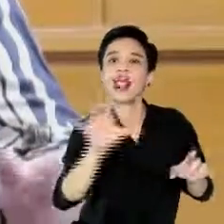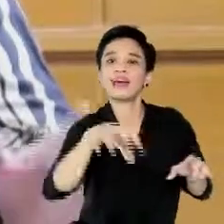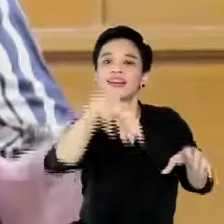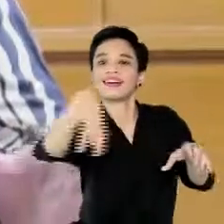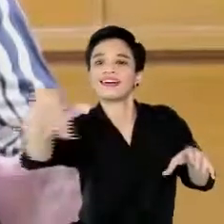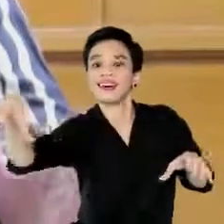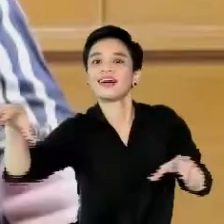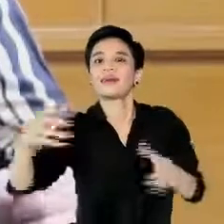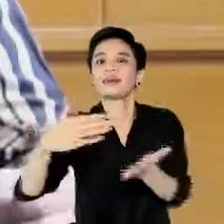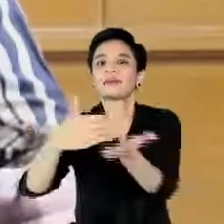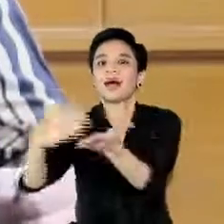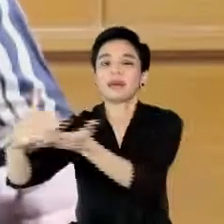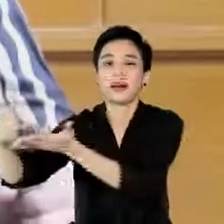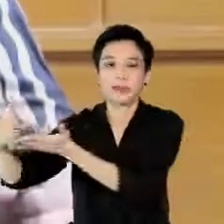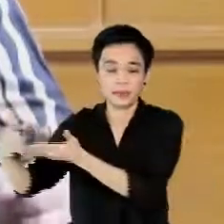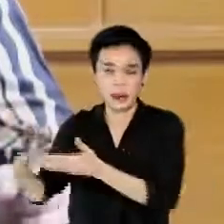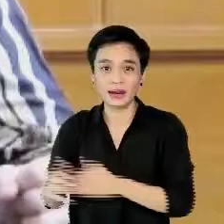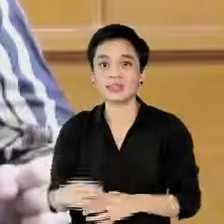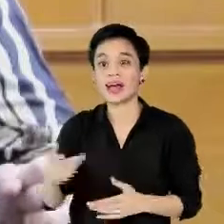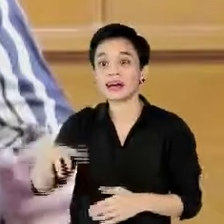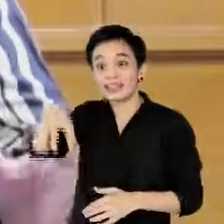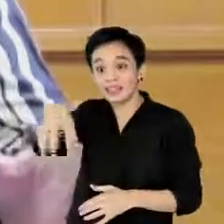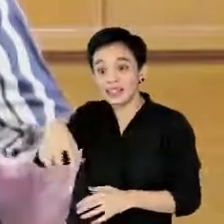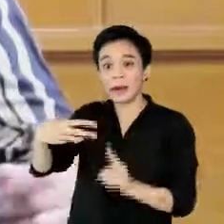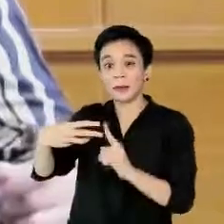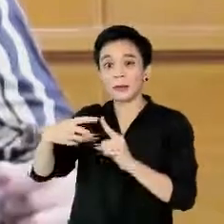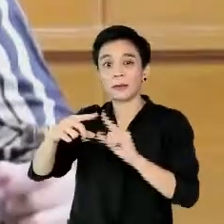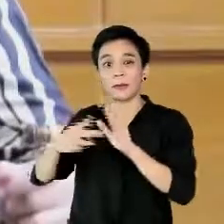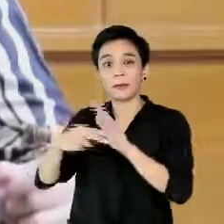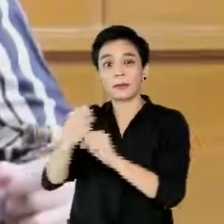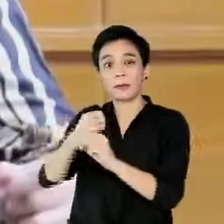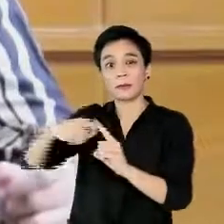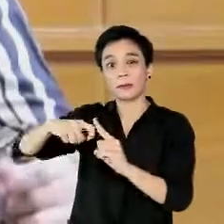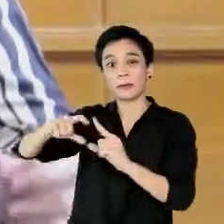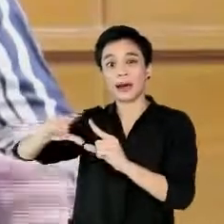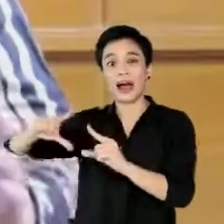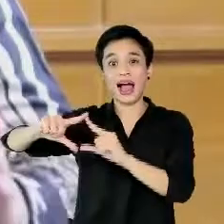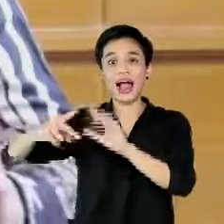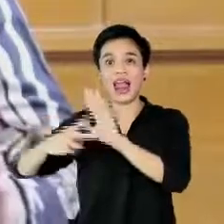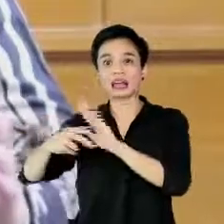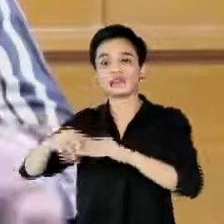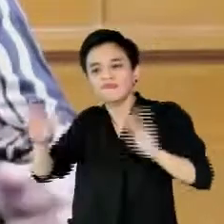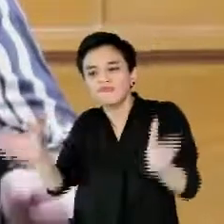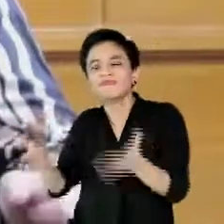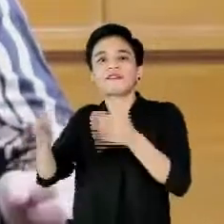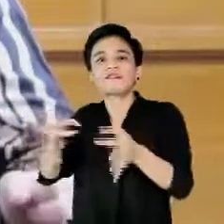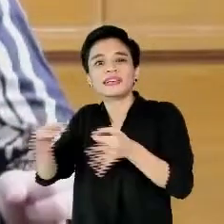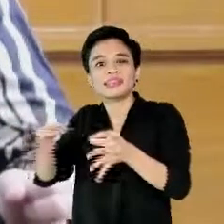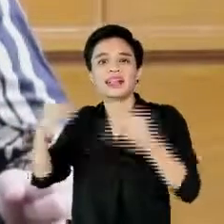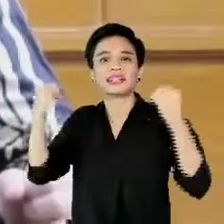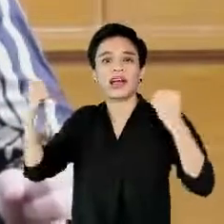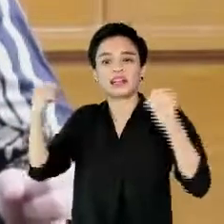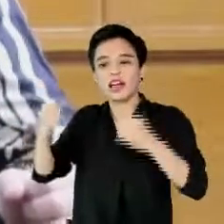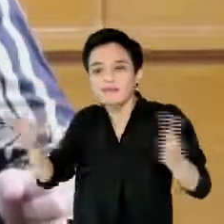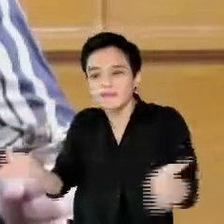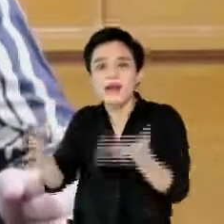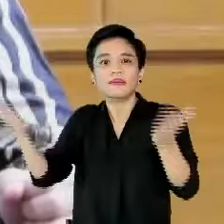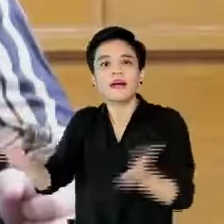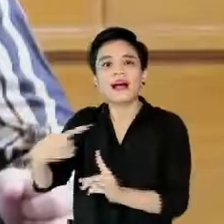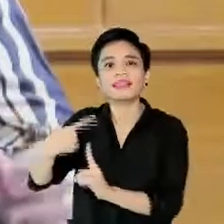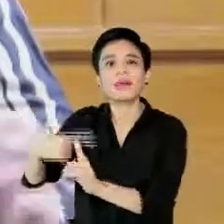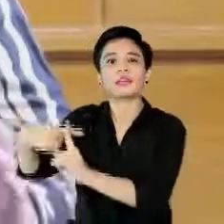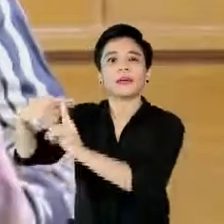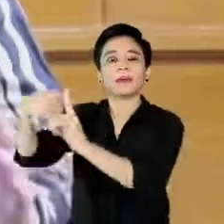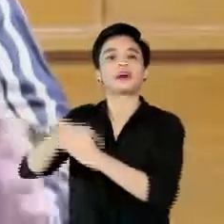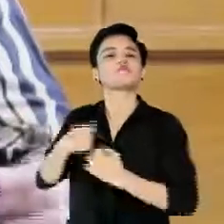untuk mengatasi keterbatasan faskes di Bangkalan ini terus menjadi fokus kita karena kita ingin memastikan bahwa eh